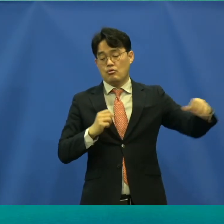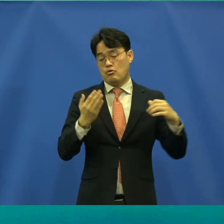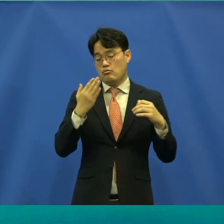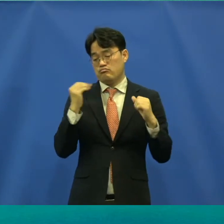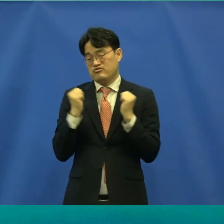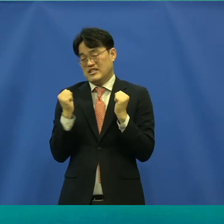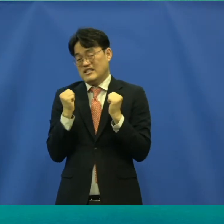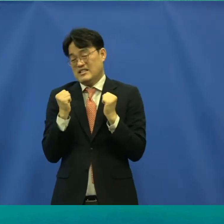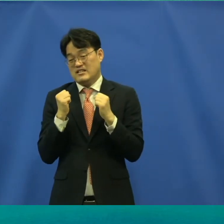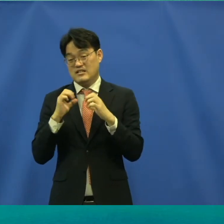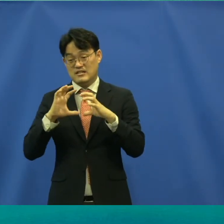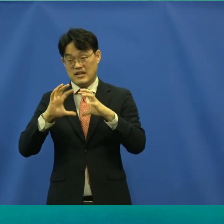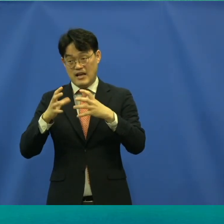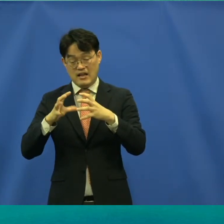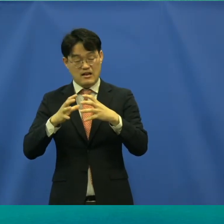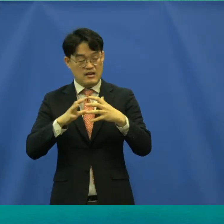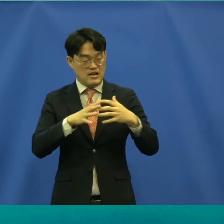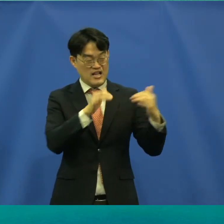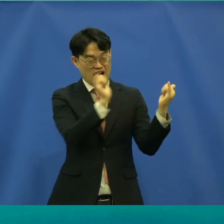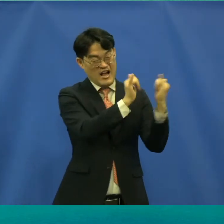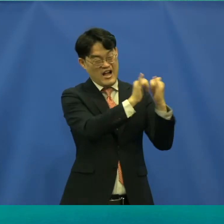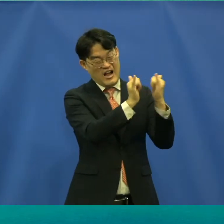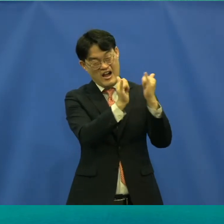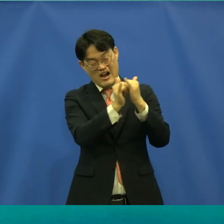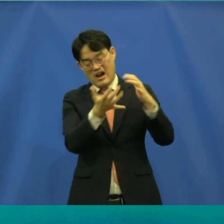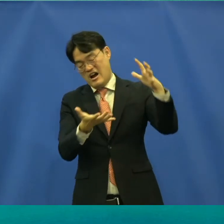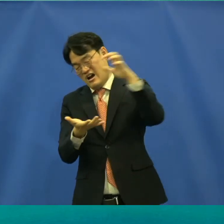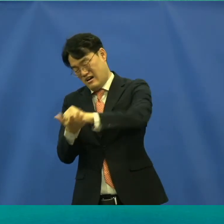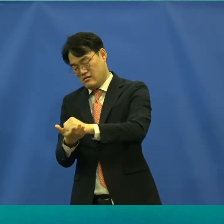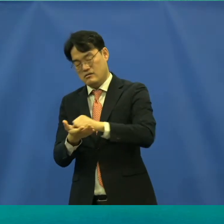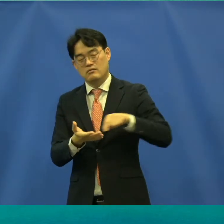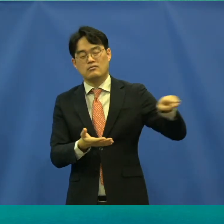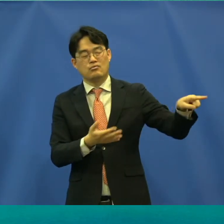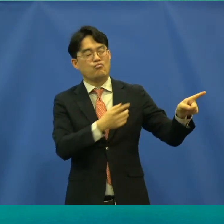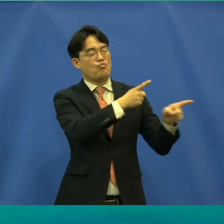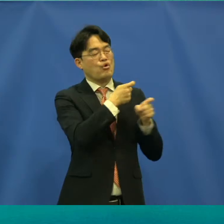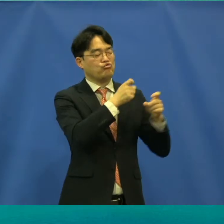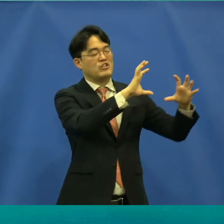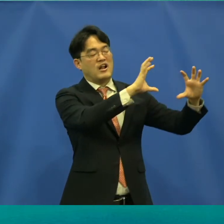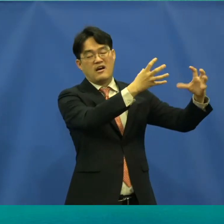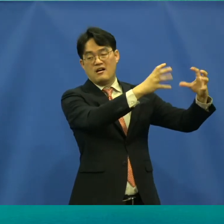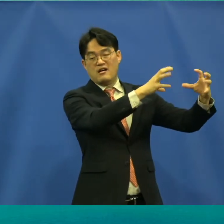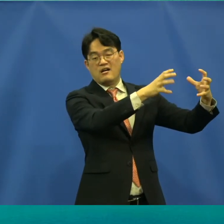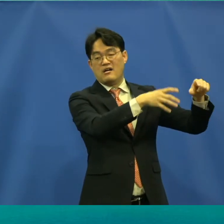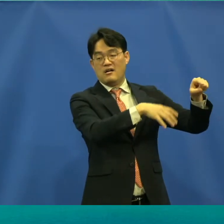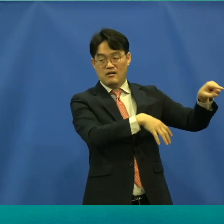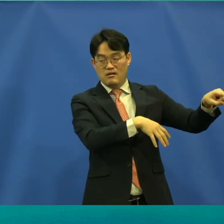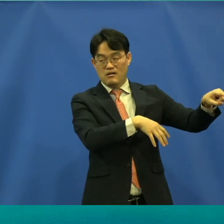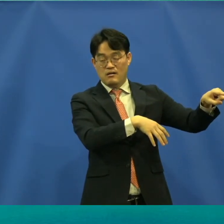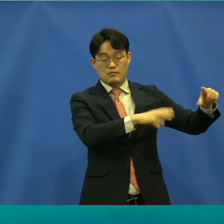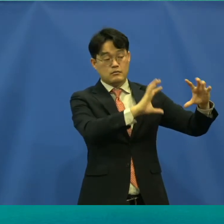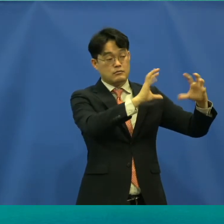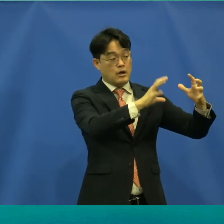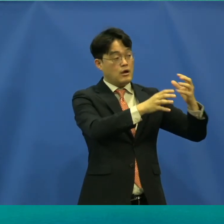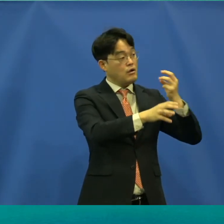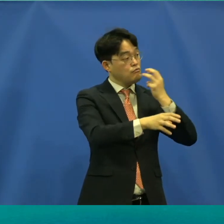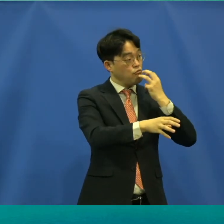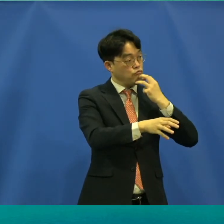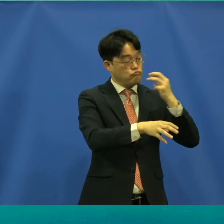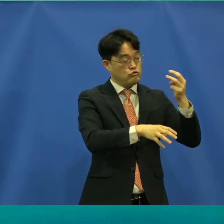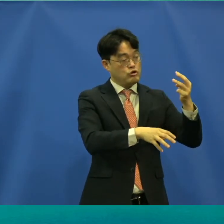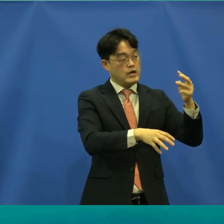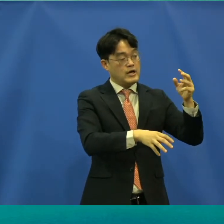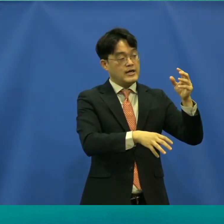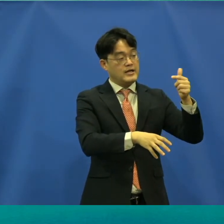이스라엘을 침공하고 막대한 피해를 입혔던 그런 관계죠. 근데 니느웨로, 왜 하필이면